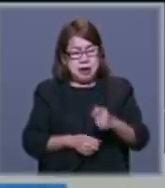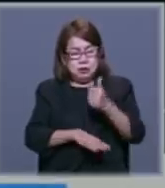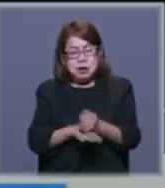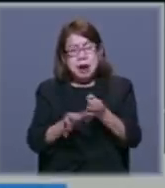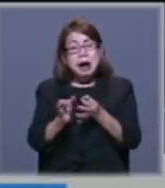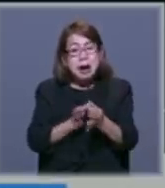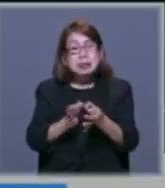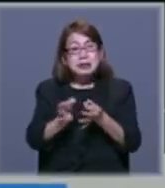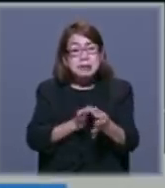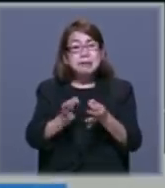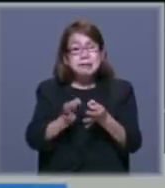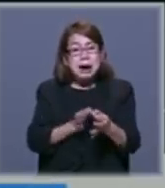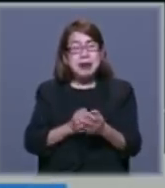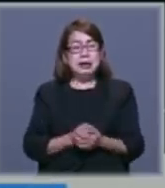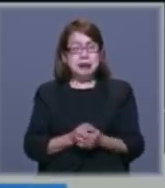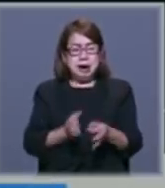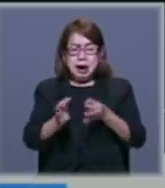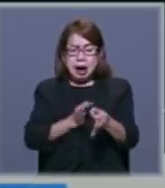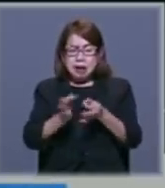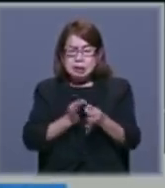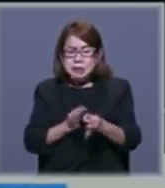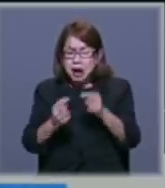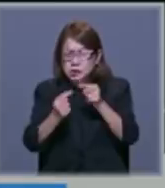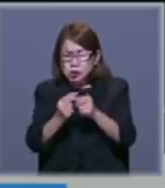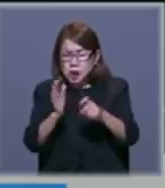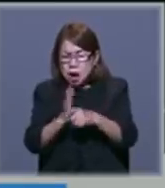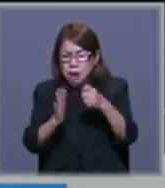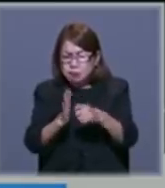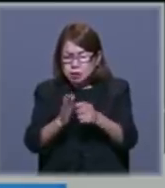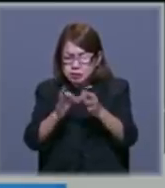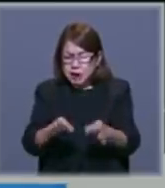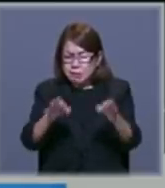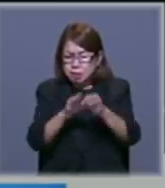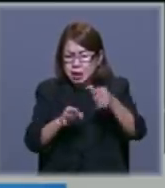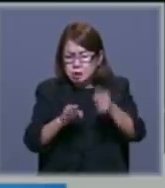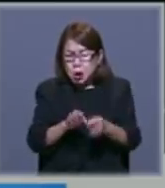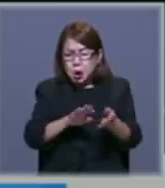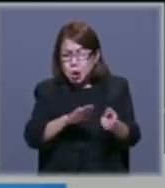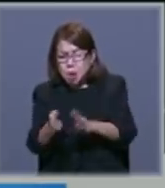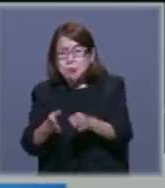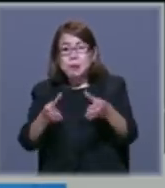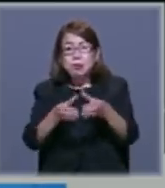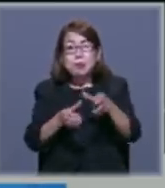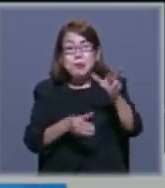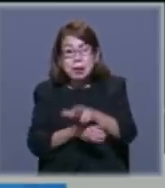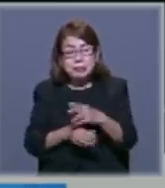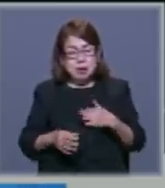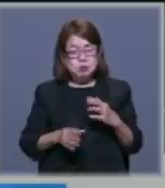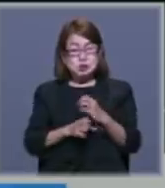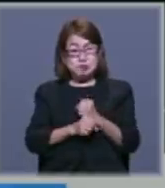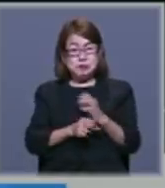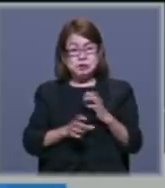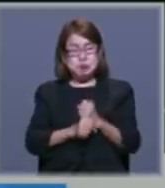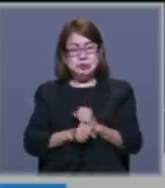มนูญที่อธิบายความจำเป็นเหตุผลในการยุบไทยรักษาชาตินะครับสรุปให้ท่านผู้ชมฟังคร่าวๆเร็วๆแบบนี้นะครับตุลาการ